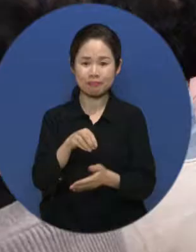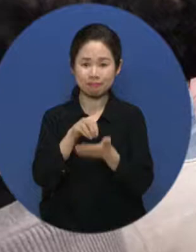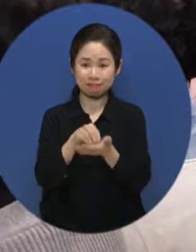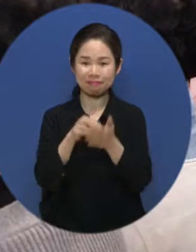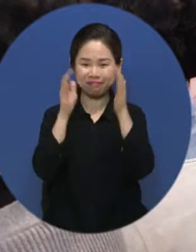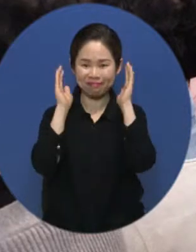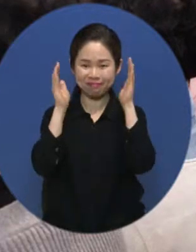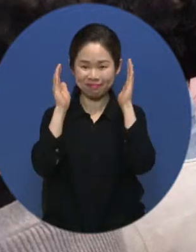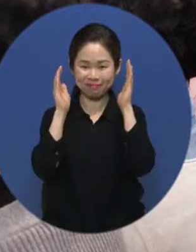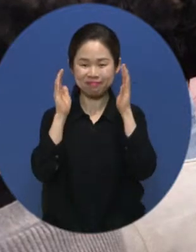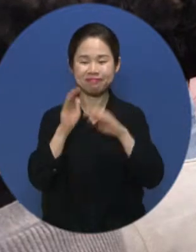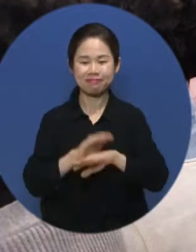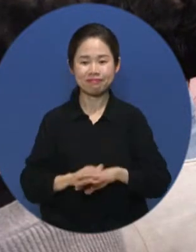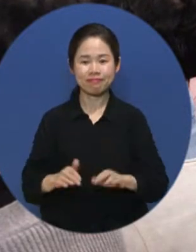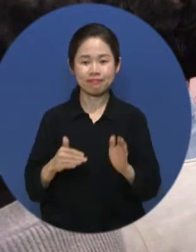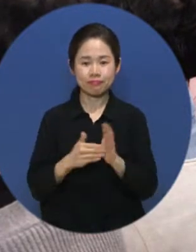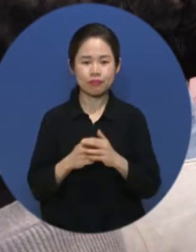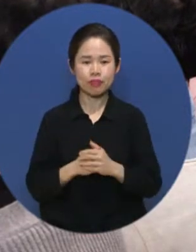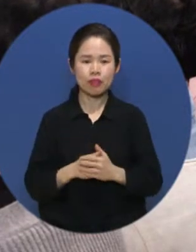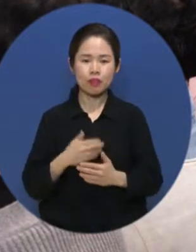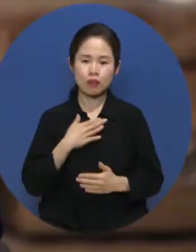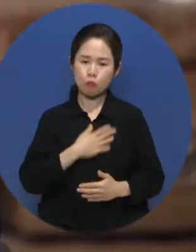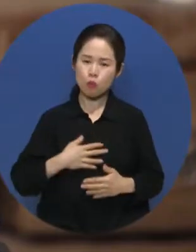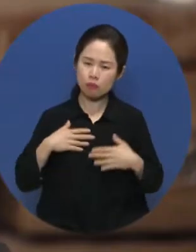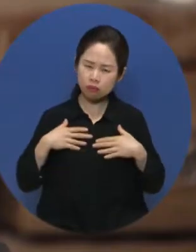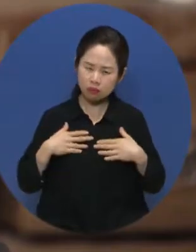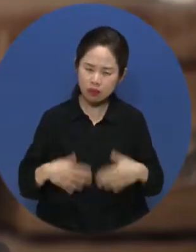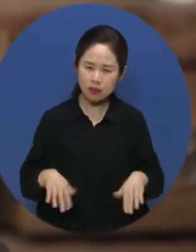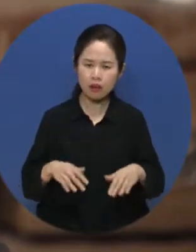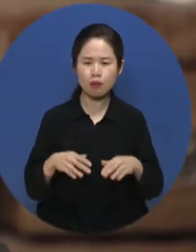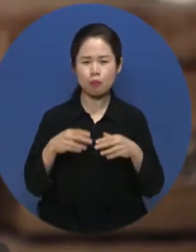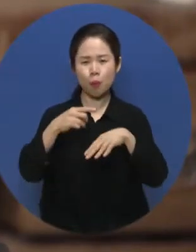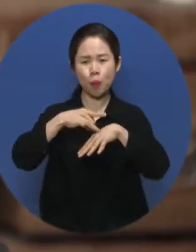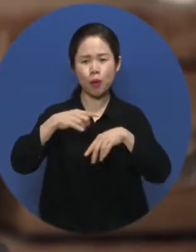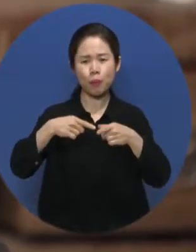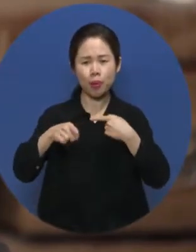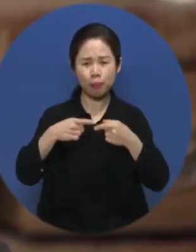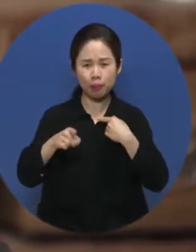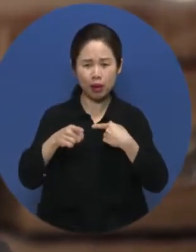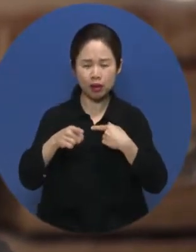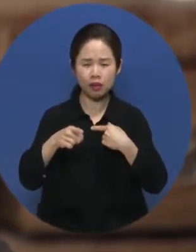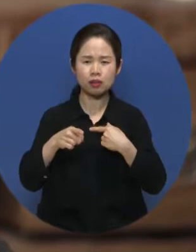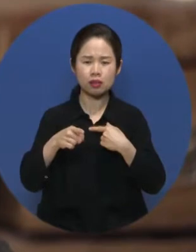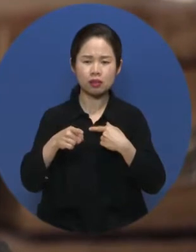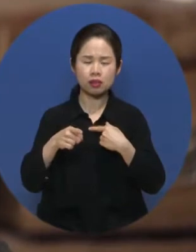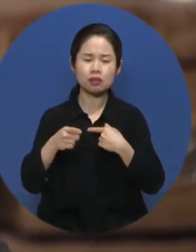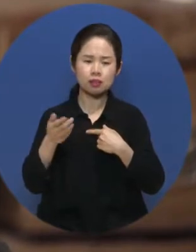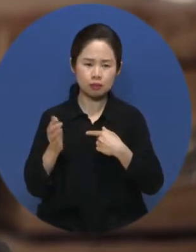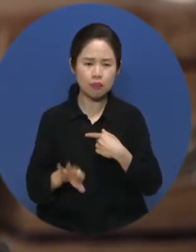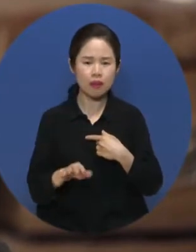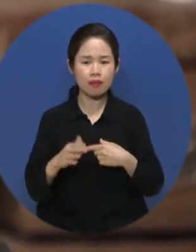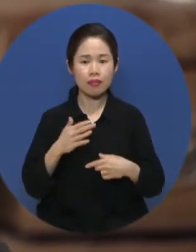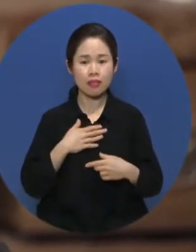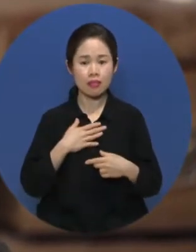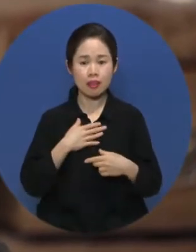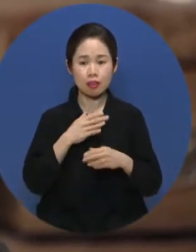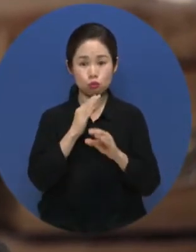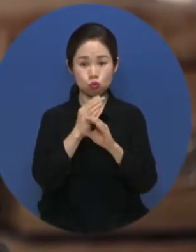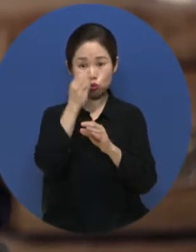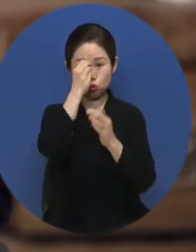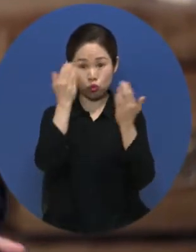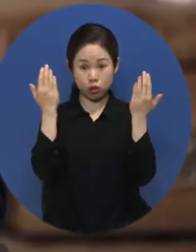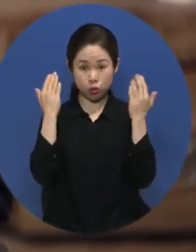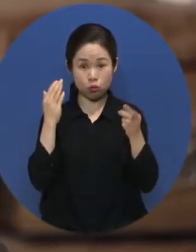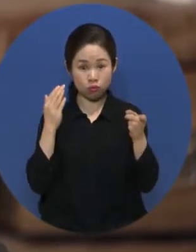했습니다. 굉장히 몸이 약하고 잘 부러지는 아이였지만, 제가 다녔던 중고등학교에는 몸이 불편한 장애인 친구들이 더 많았어요.